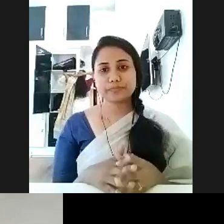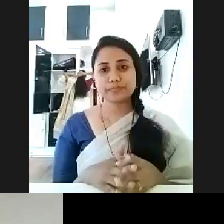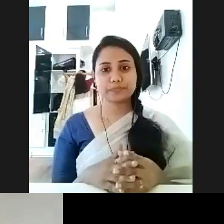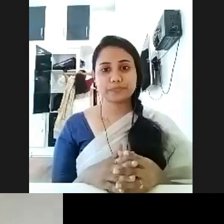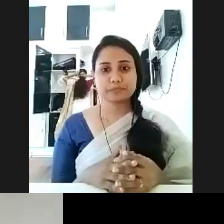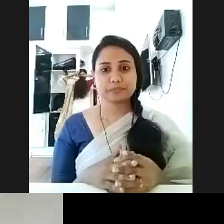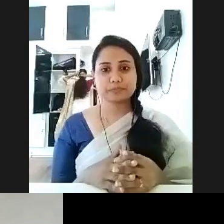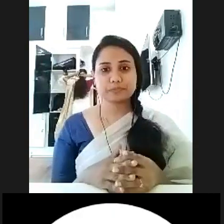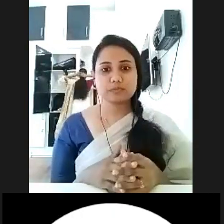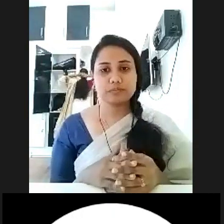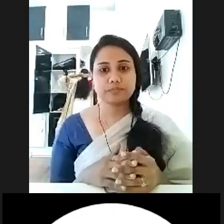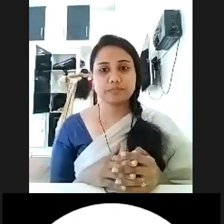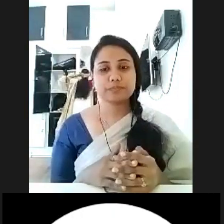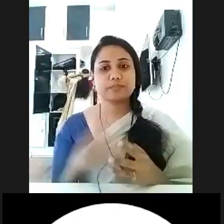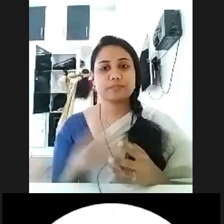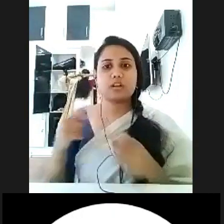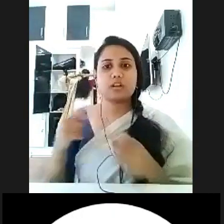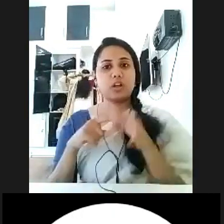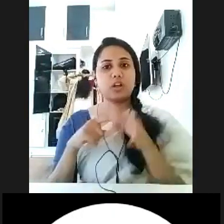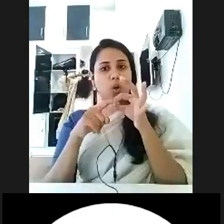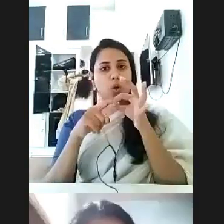അമീർ, നമുക്ക് ക്വസ്റ്റ്യൻസ് എടുക്കാം.